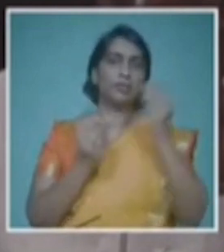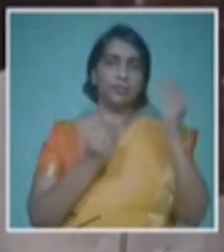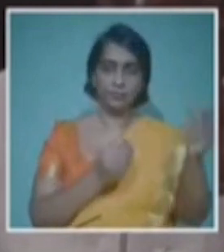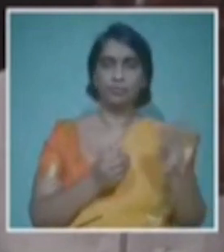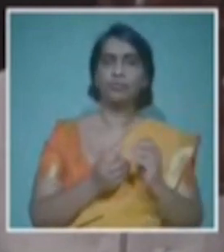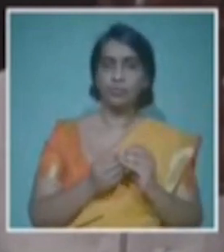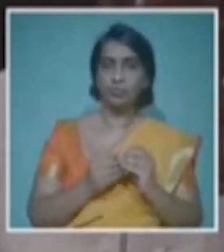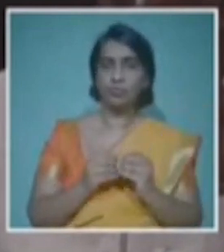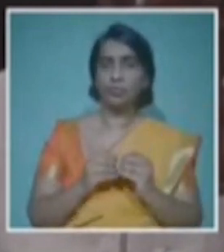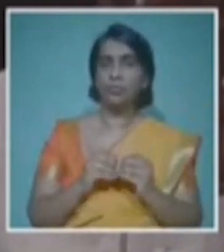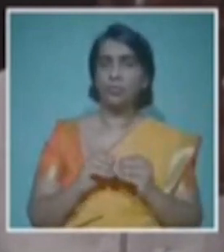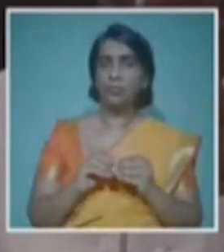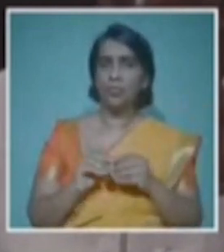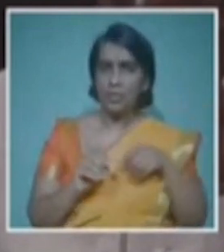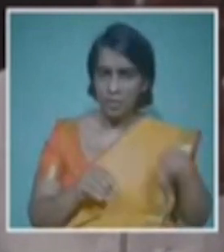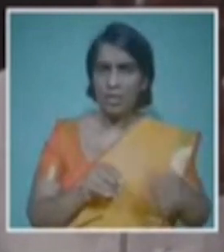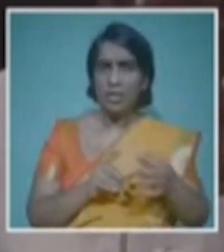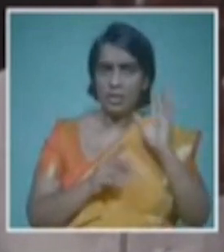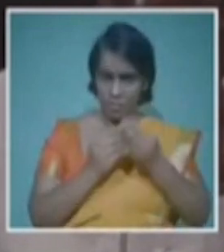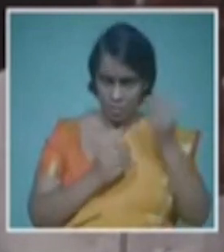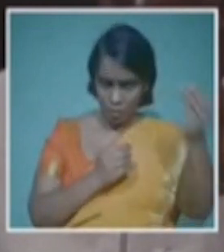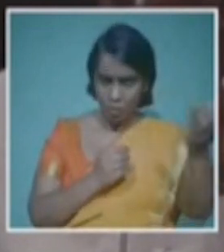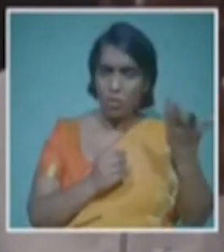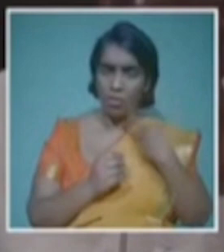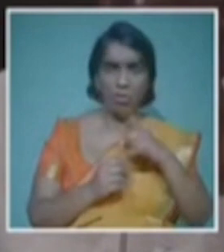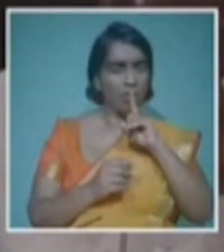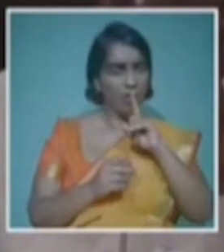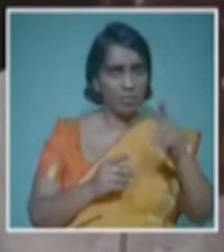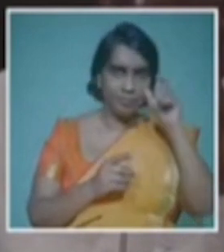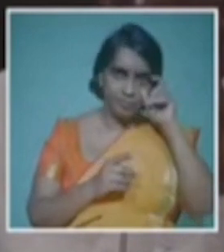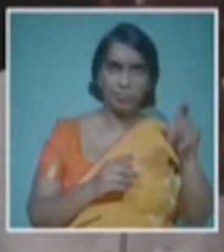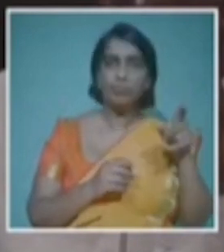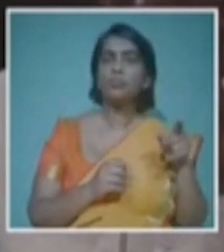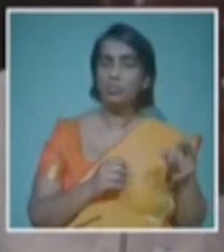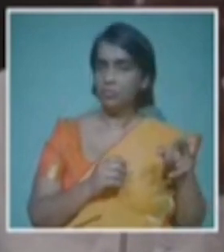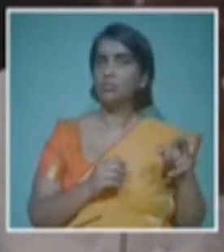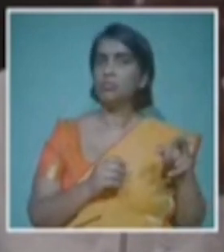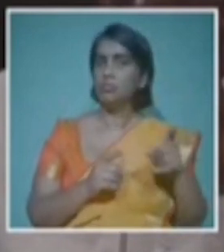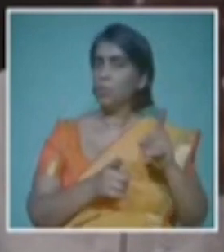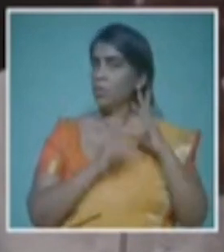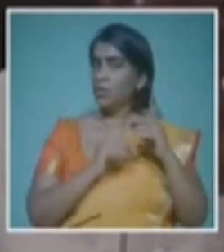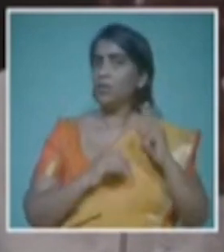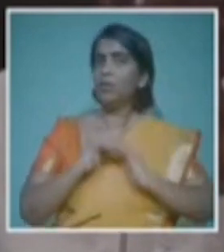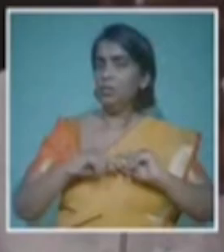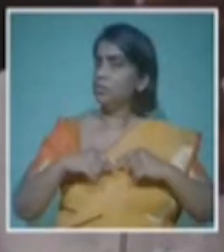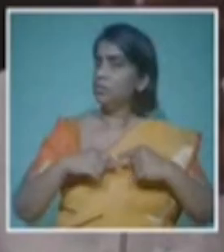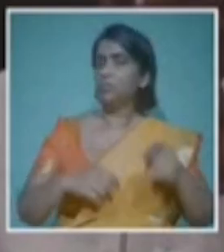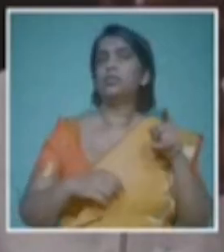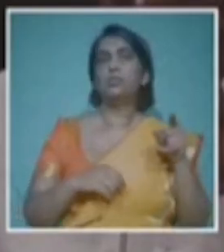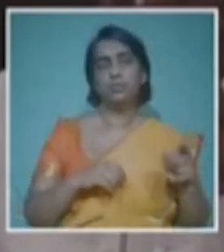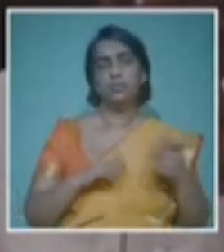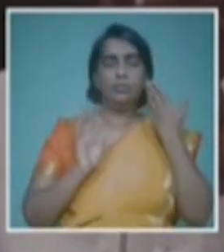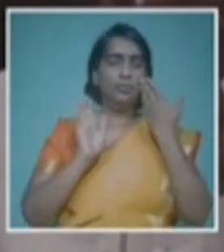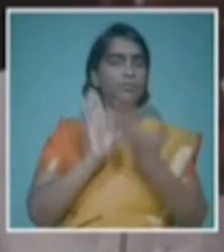මං කොහෙලා වර්තමාන ජනාධිපතිට බාර දුන්නද කියන එක විමසලා එම බාර දීලා තිනු නම් ඒ අදාළ කරගත යුතු ප්‍රියාදාමිය තුල